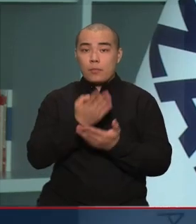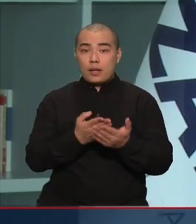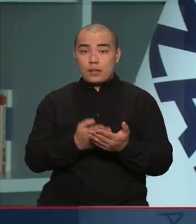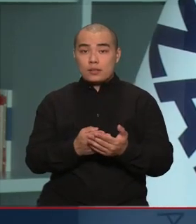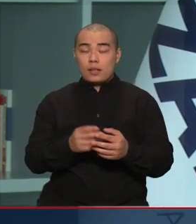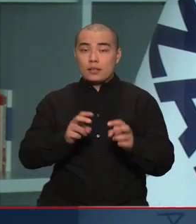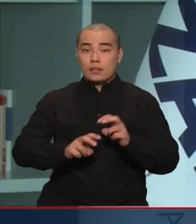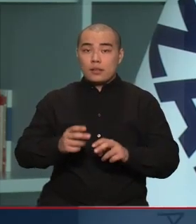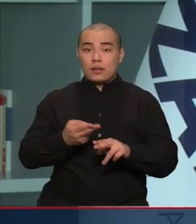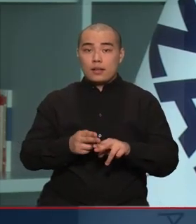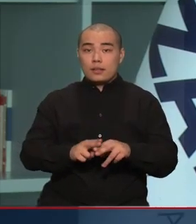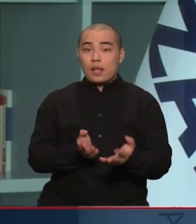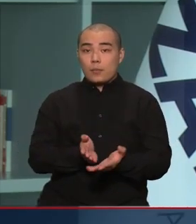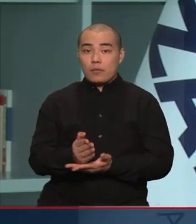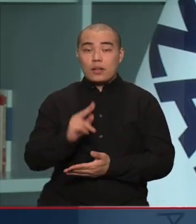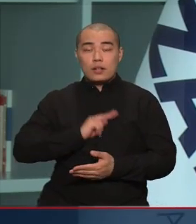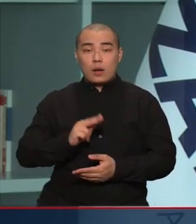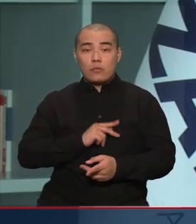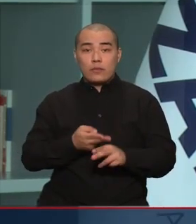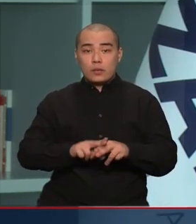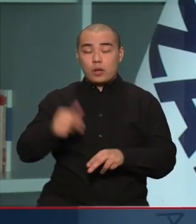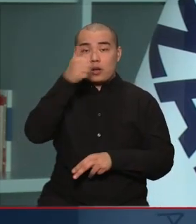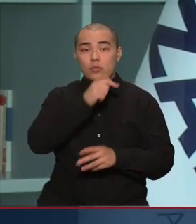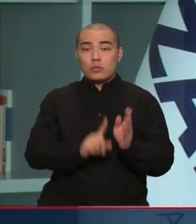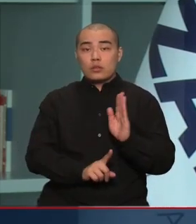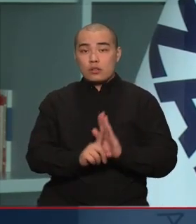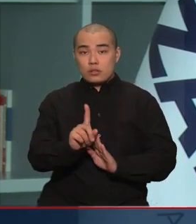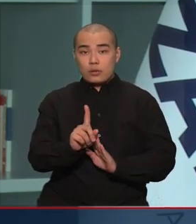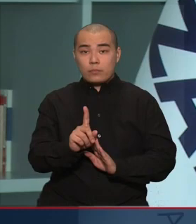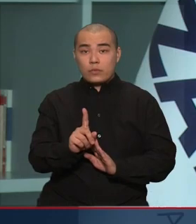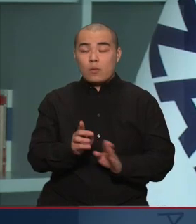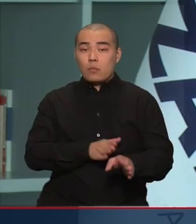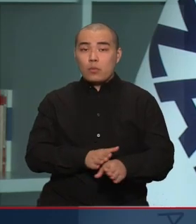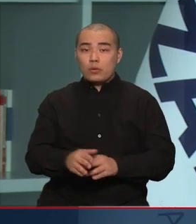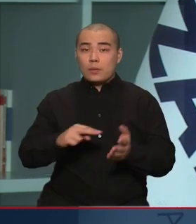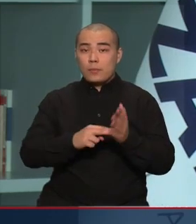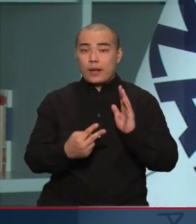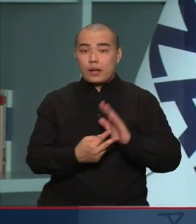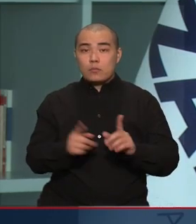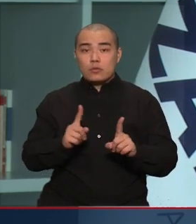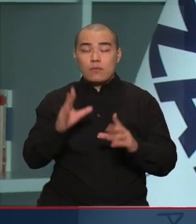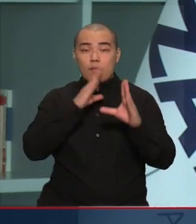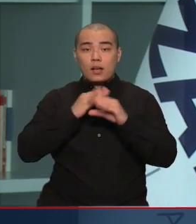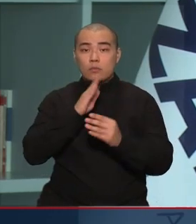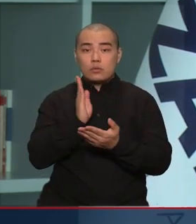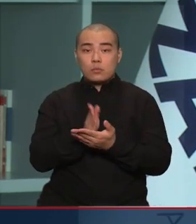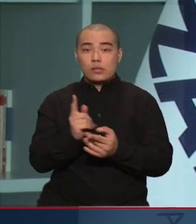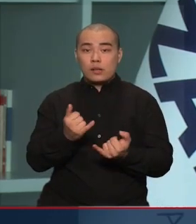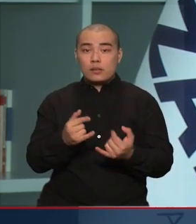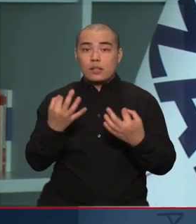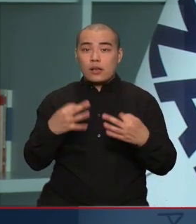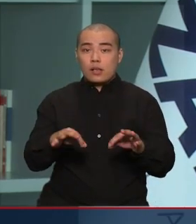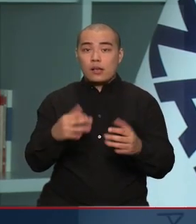раз-таки в этом направлении именно в этом году начинаем комплексную программу. Мы хотим